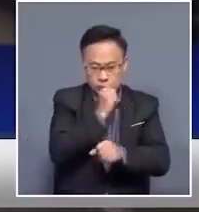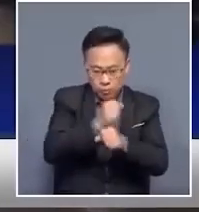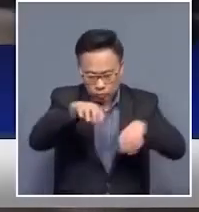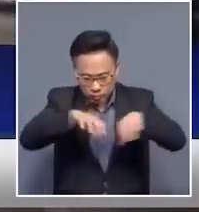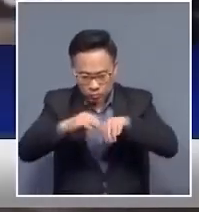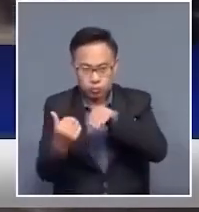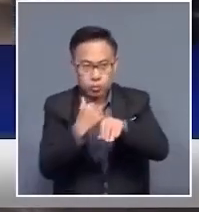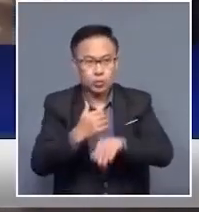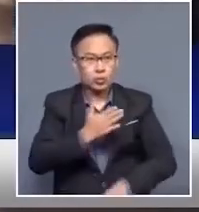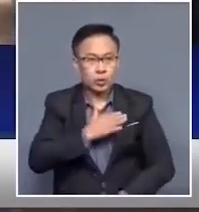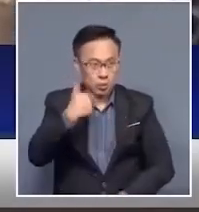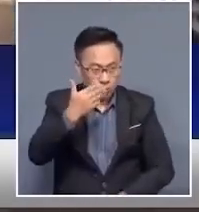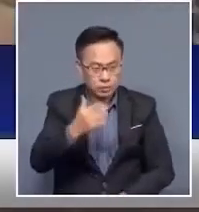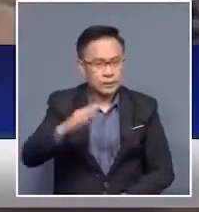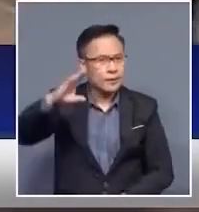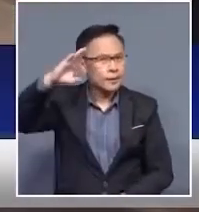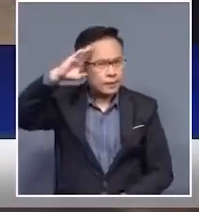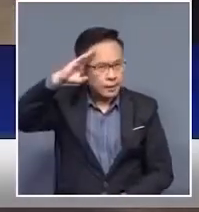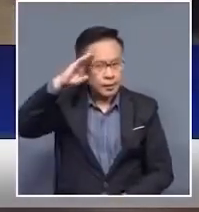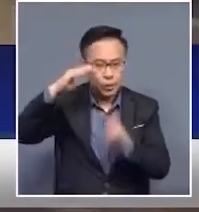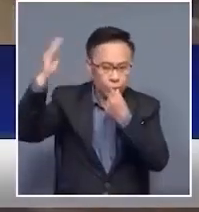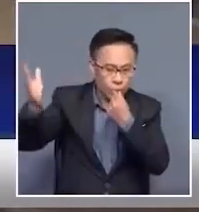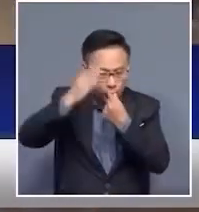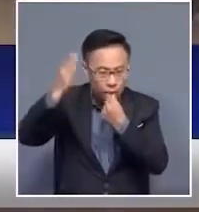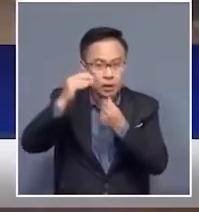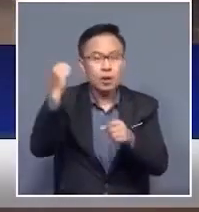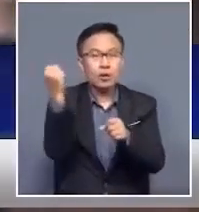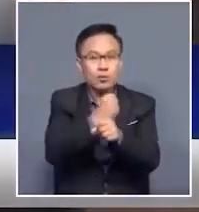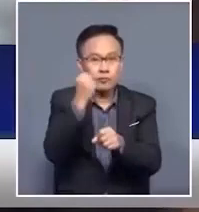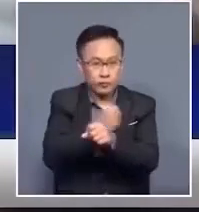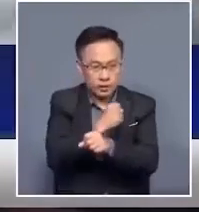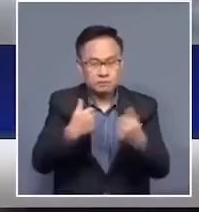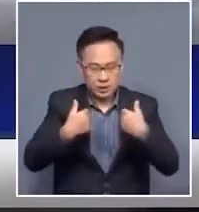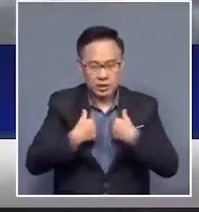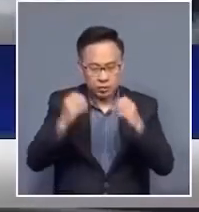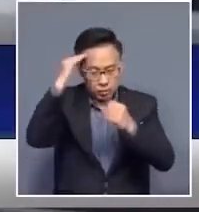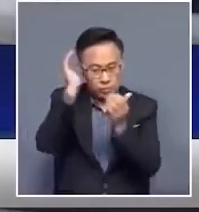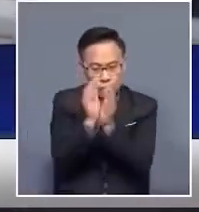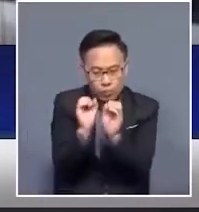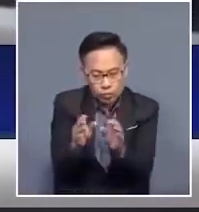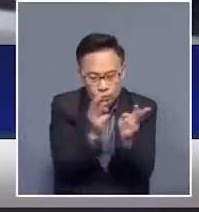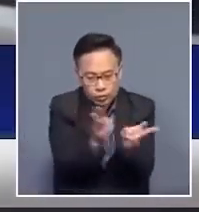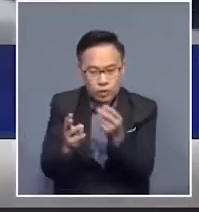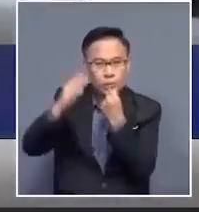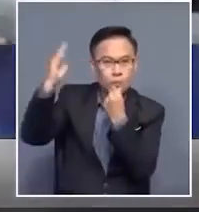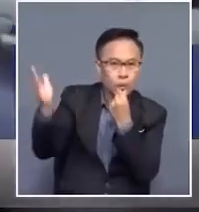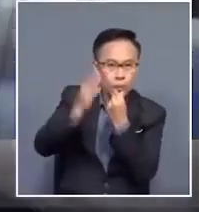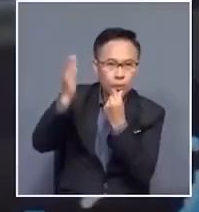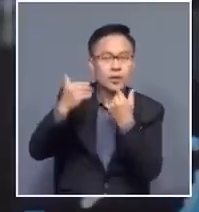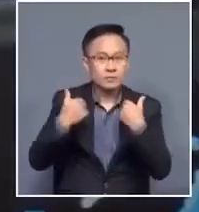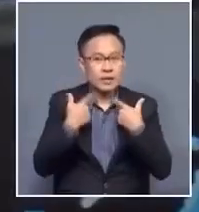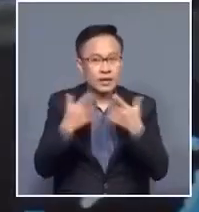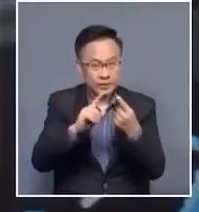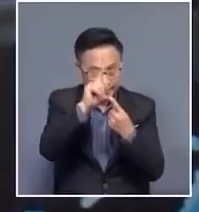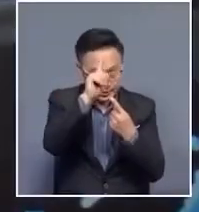เองโดยจราจรพวกนี้พวกเจ้าหน้าที่พวกนี้ก็ได้รับการฝึกจากของตำรวจจราจรมาแล้วอีกประเด็นหนึ่งก็คือสนับสนุนตำรวจจัดกำลังพ